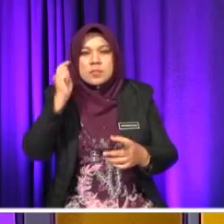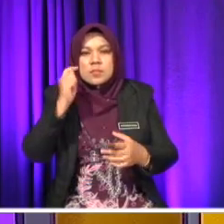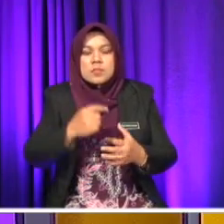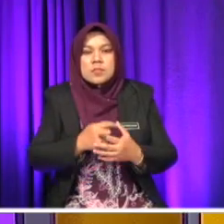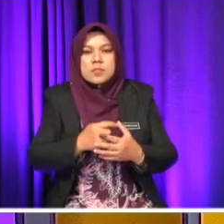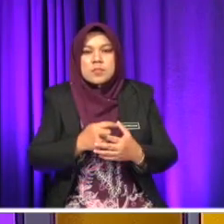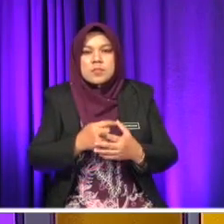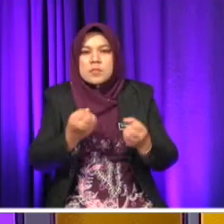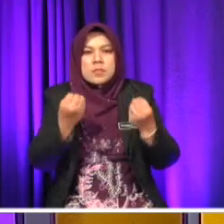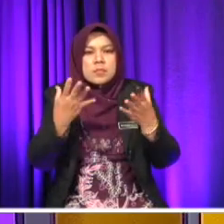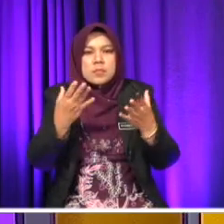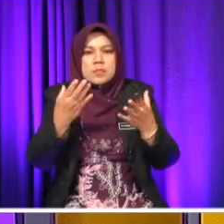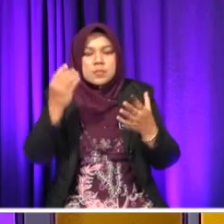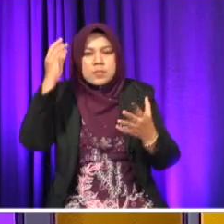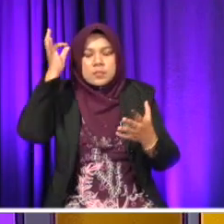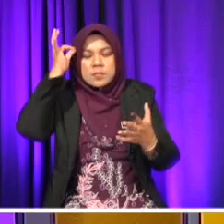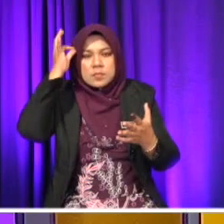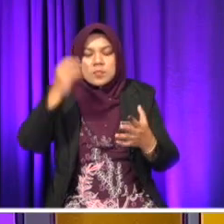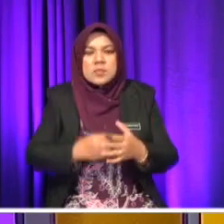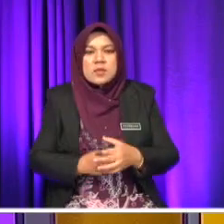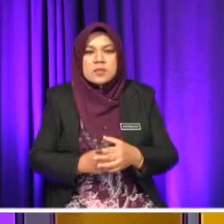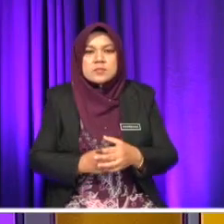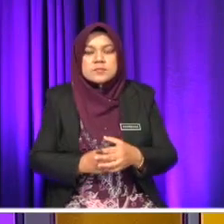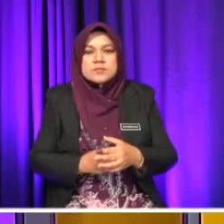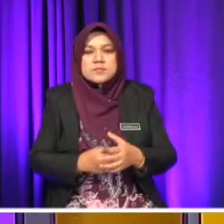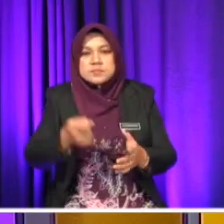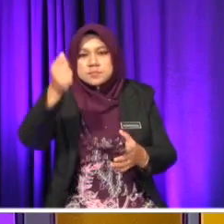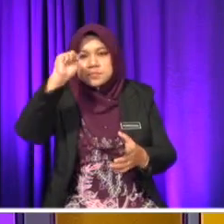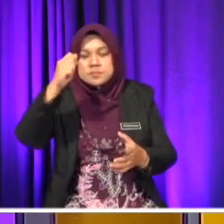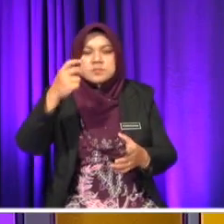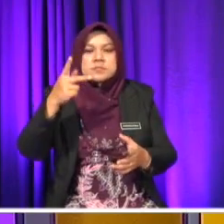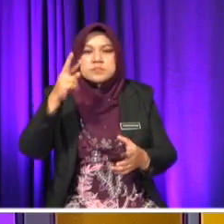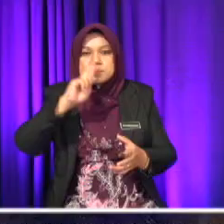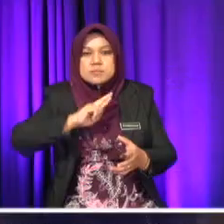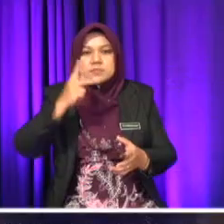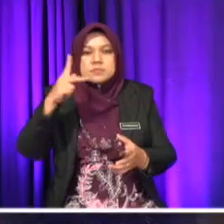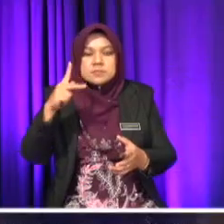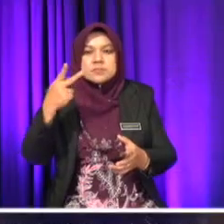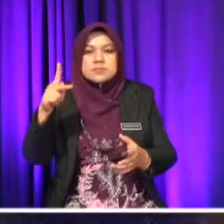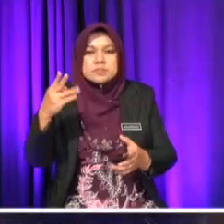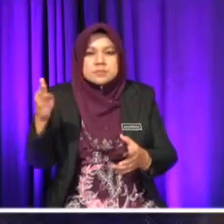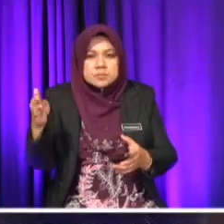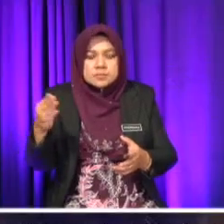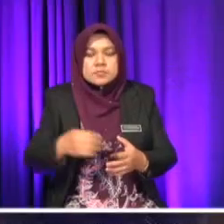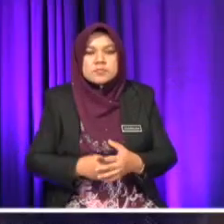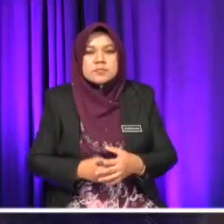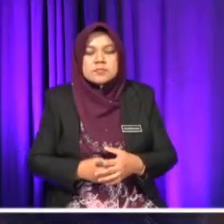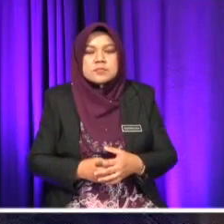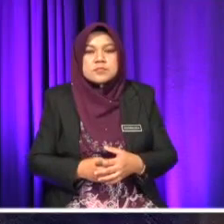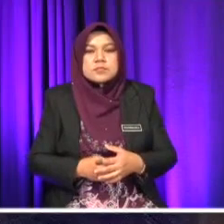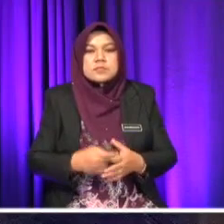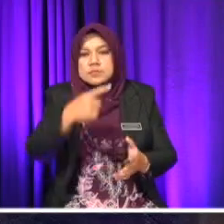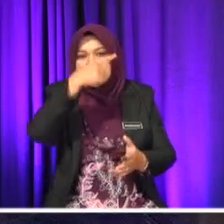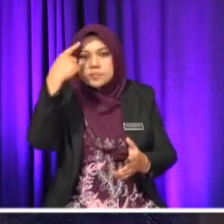pemakai Citra pemikiran ada yang seperti topi merah topi kuning hijau dan ada dua lagi